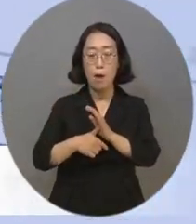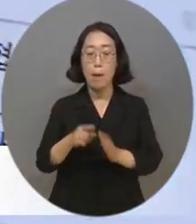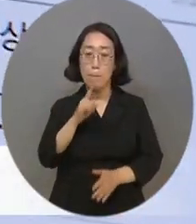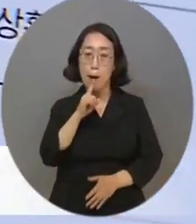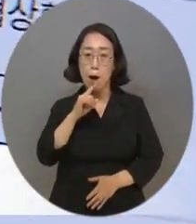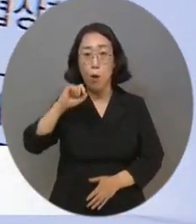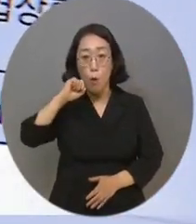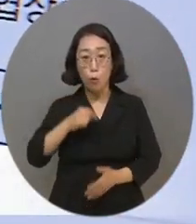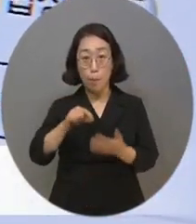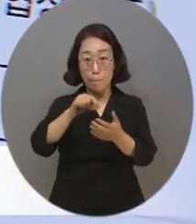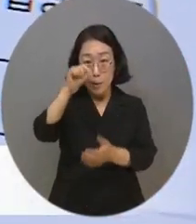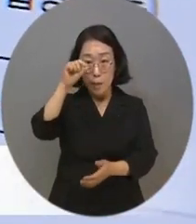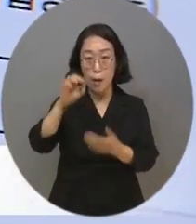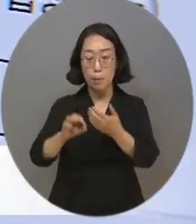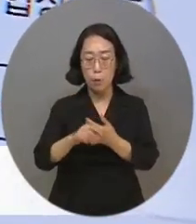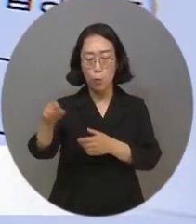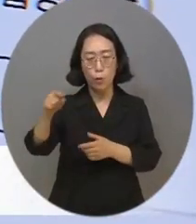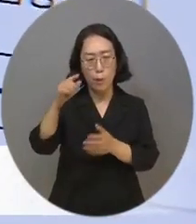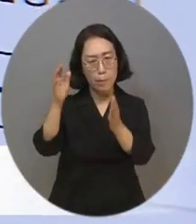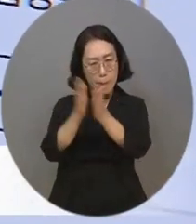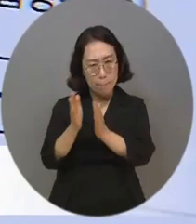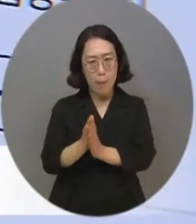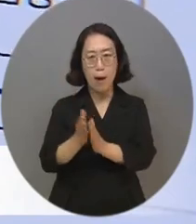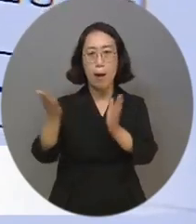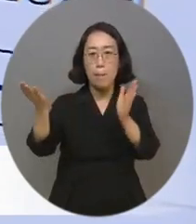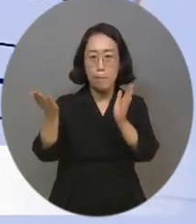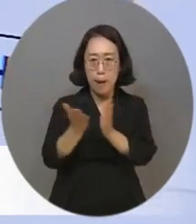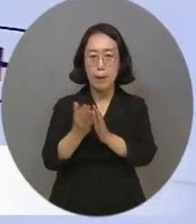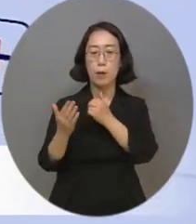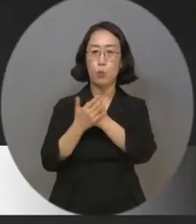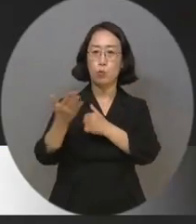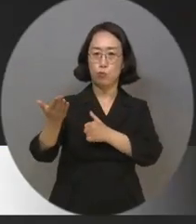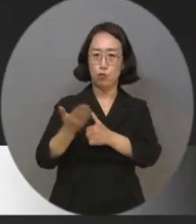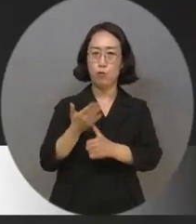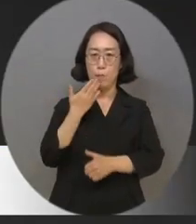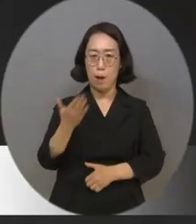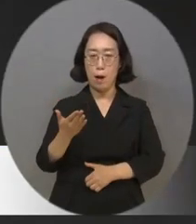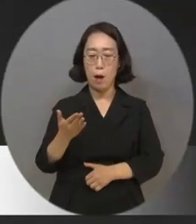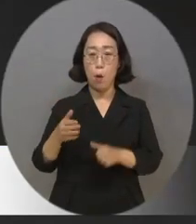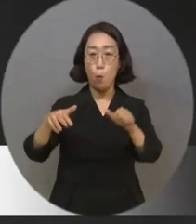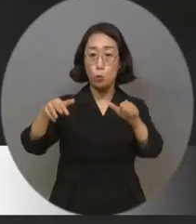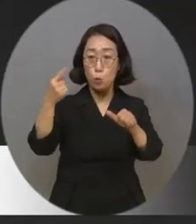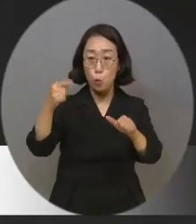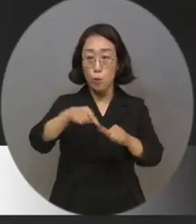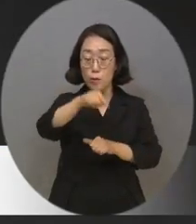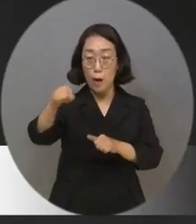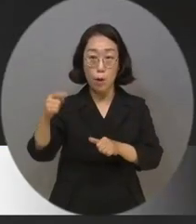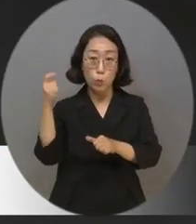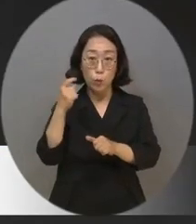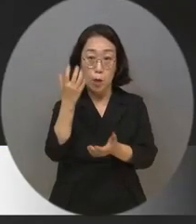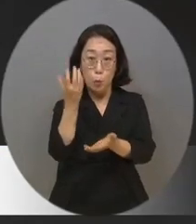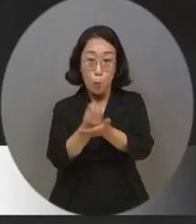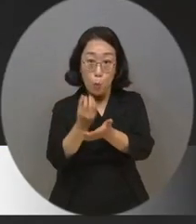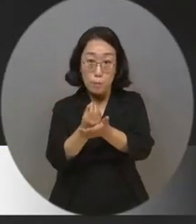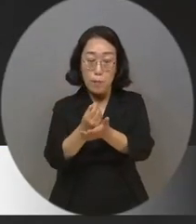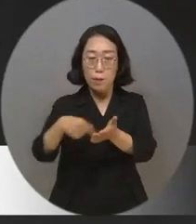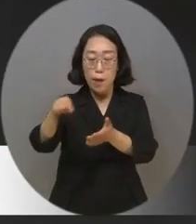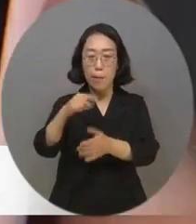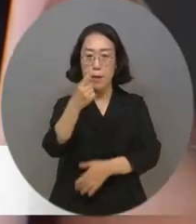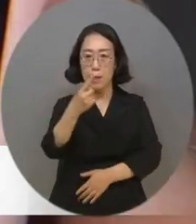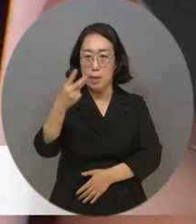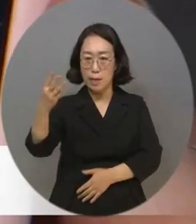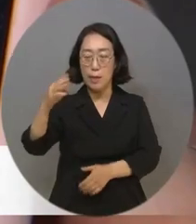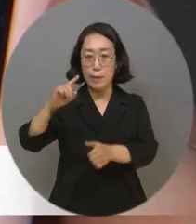곤란항목을 선택하면 접수기관이 상황에 맞게 대응할 수 있습니다 5초간 주변 상황을 녹음한 뒤 112에